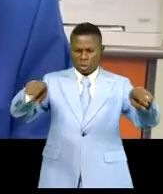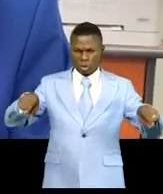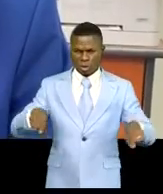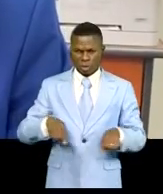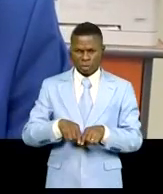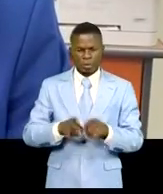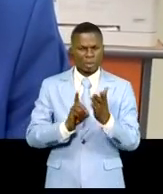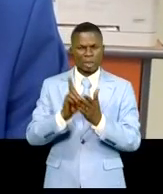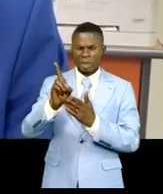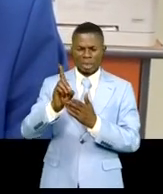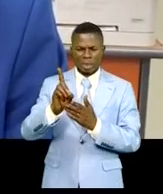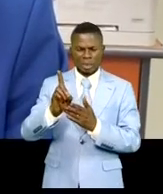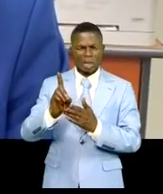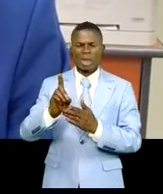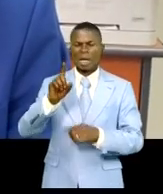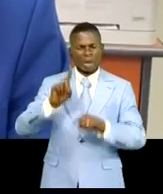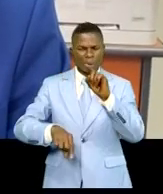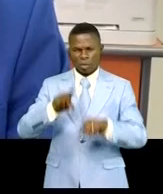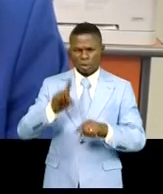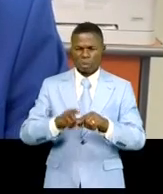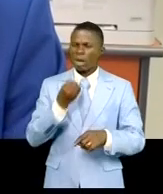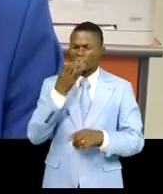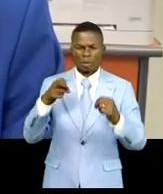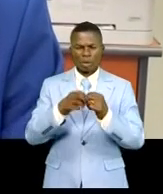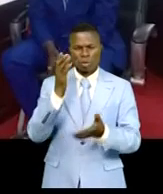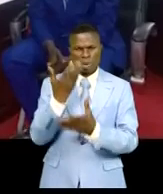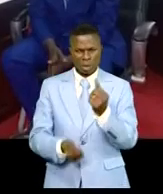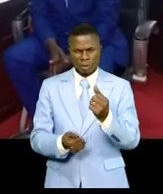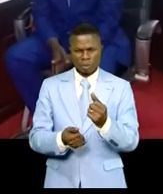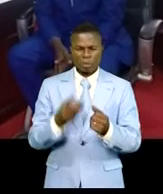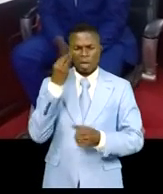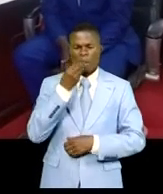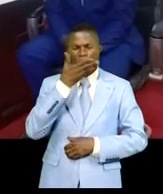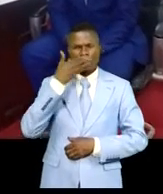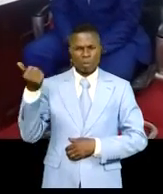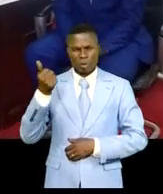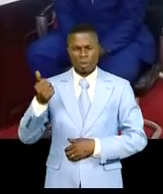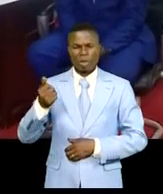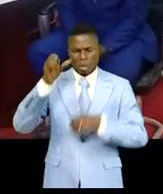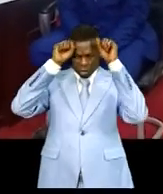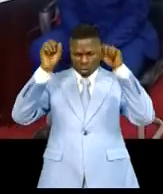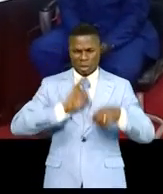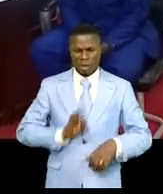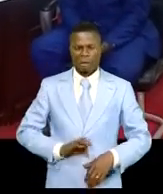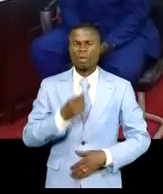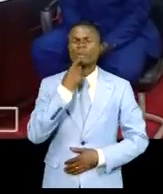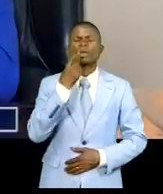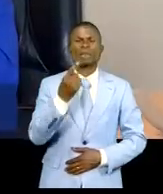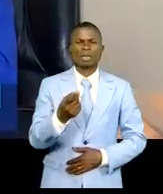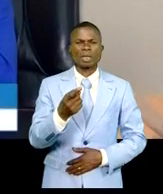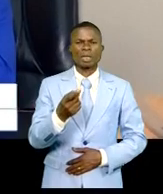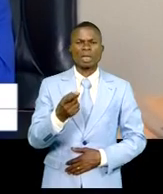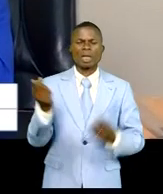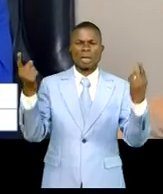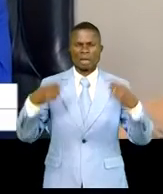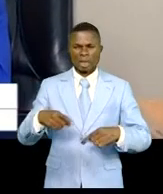aucun développement n'est possible sans énergie. L'une des belles phrases prononcées par le chef de l'État Félix-Antoine Tshisekedi